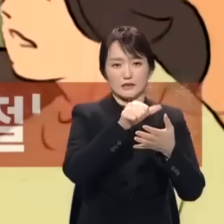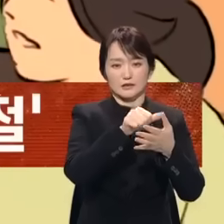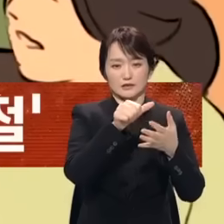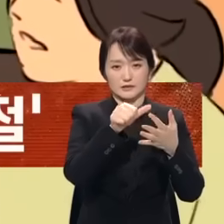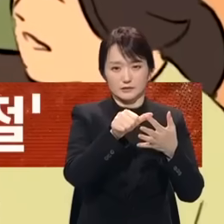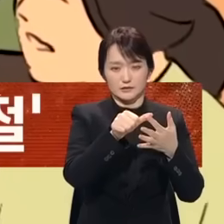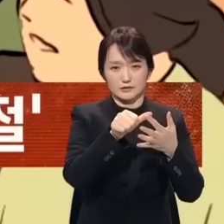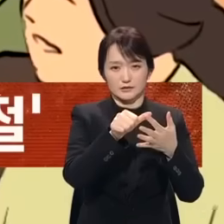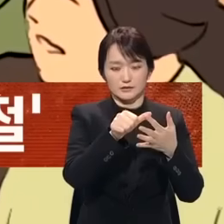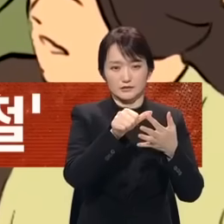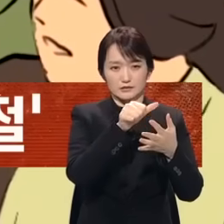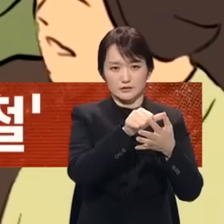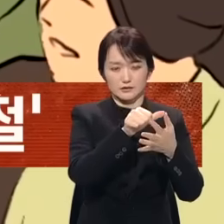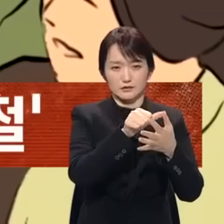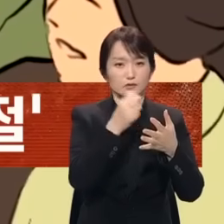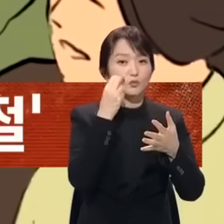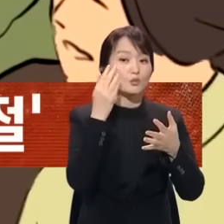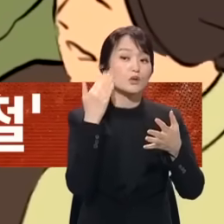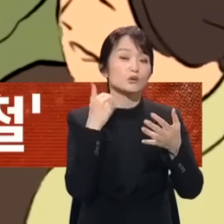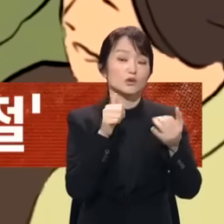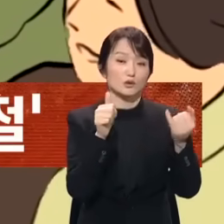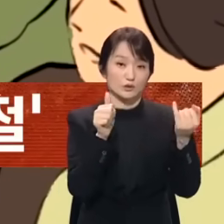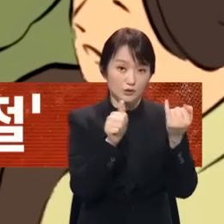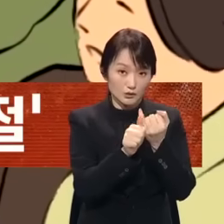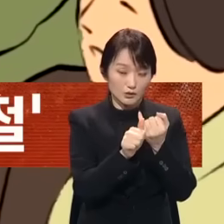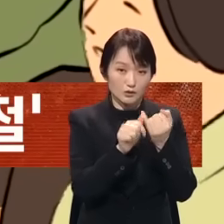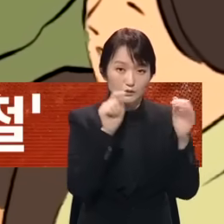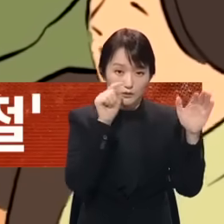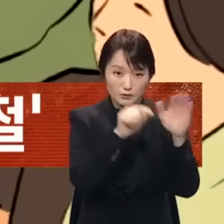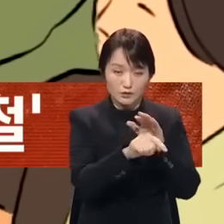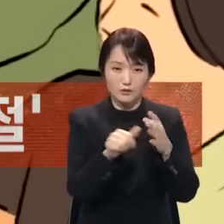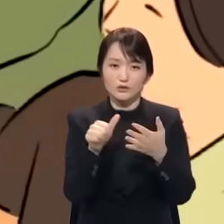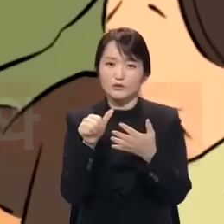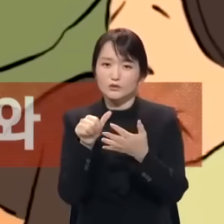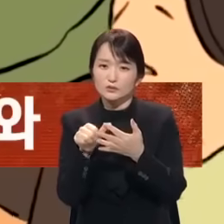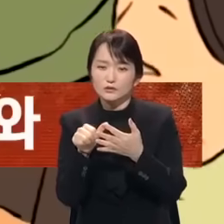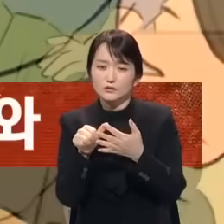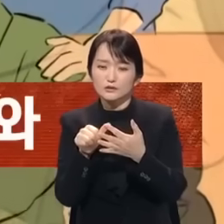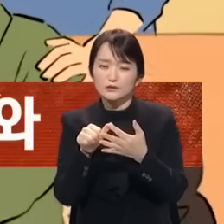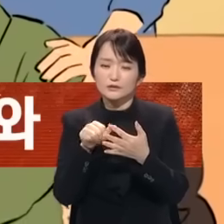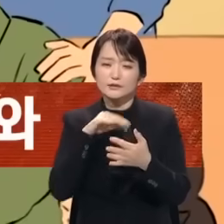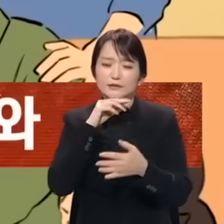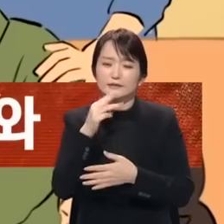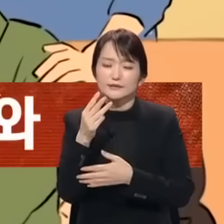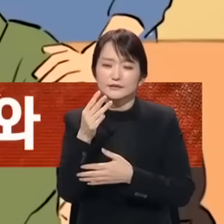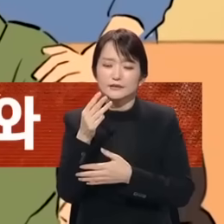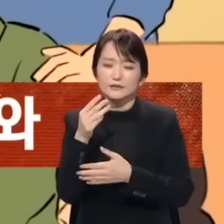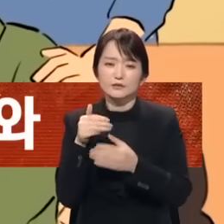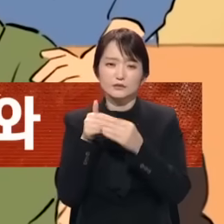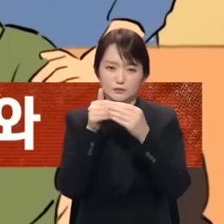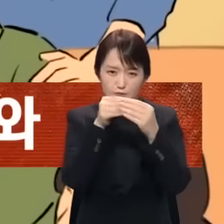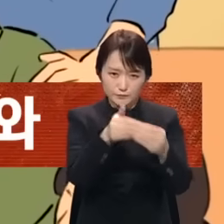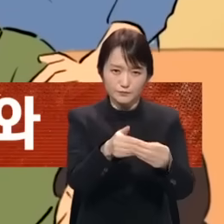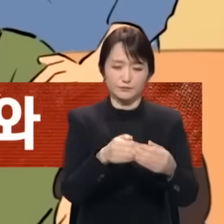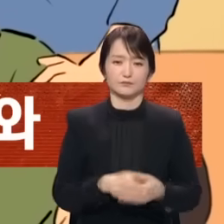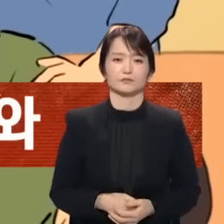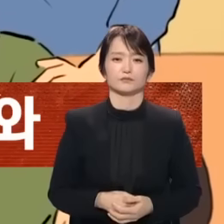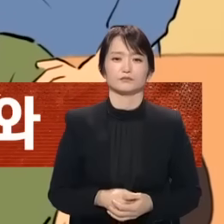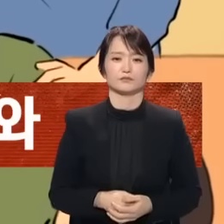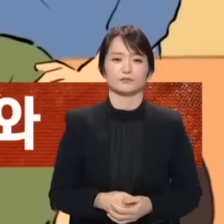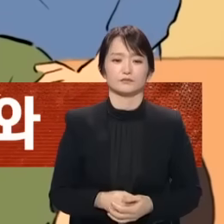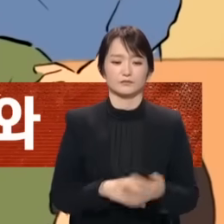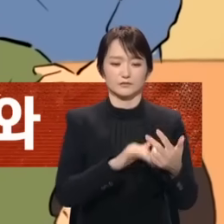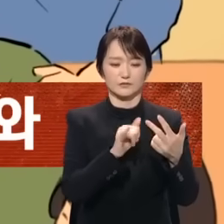왔고요 작은 아들은 아내의이 세 살난 아들까지 데리고 왔습니다 첫째 결혼 뒤에 천명절 이잖아요 일곱명 식구가 오랜만에